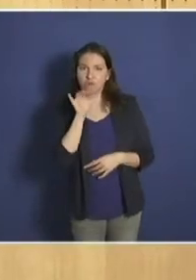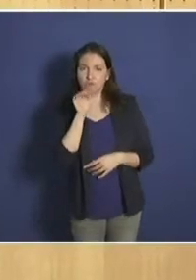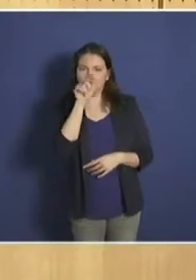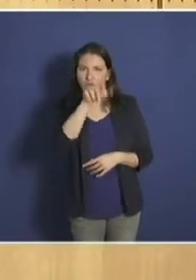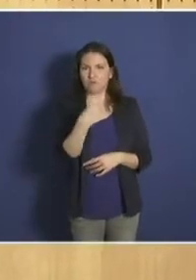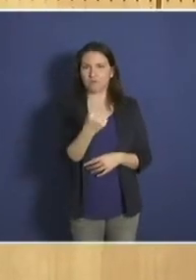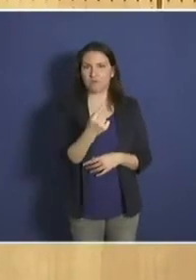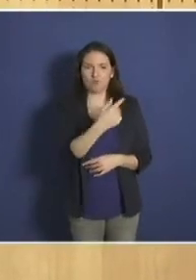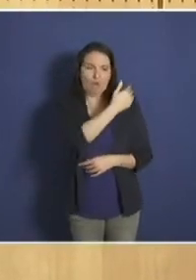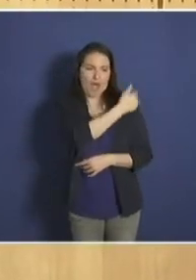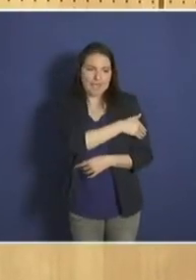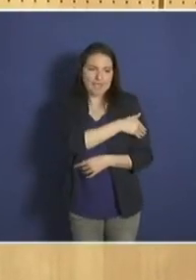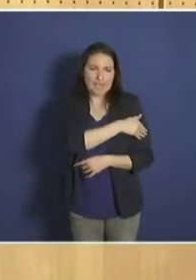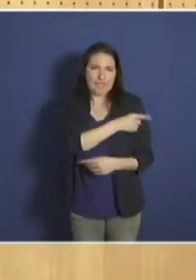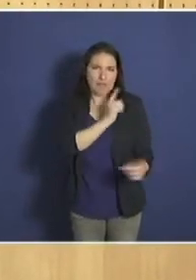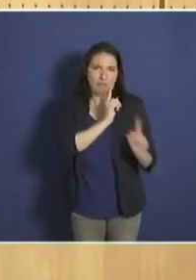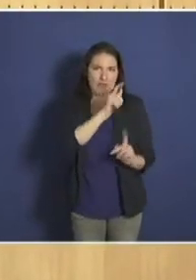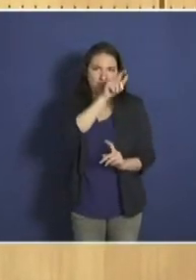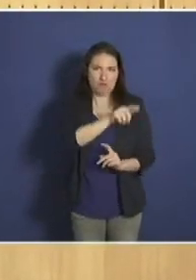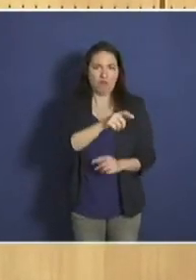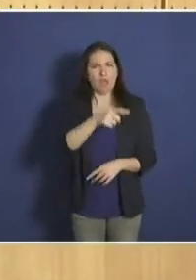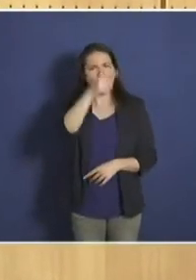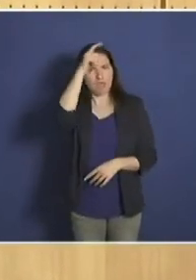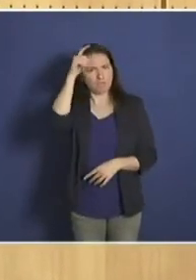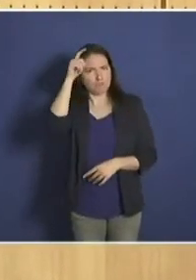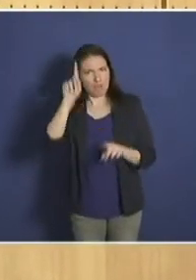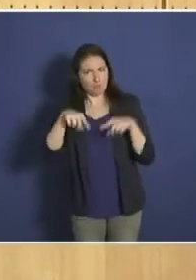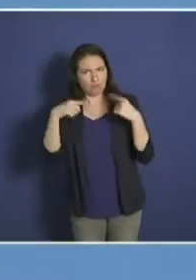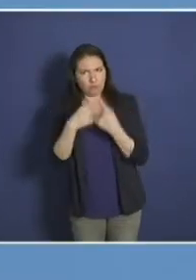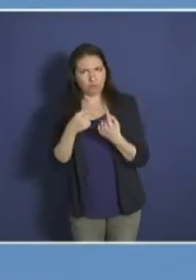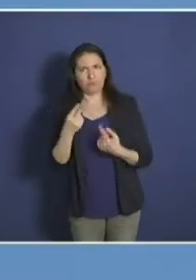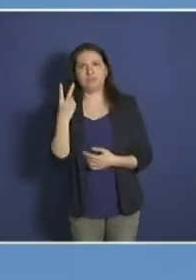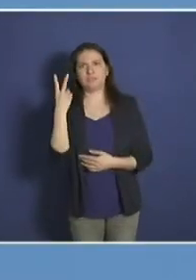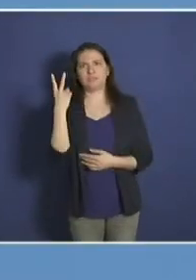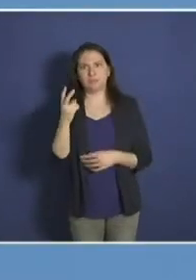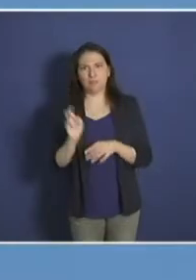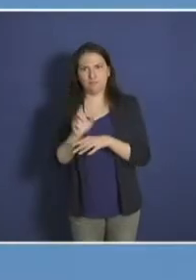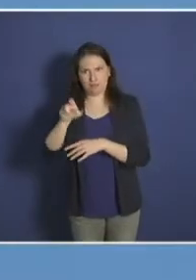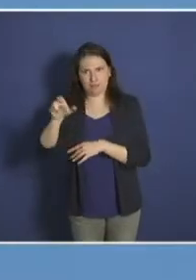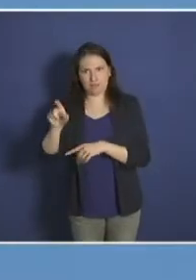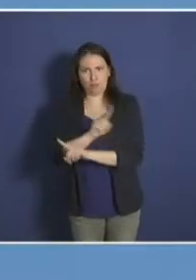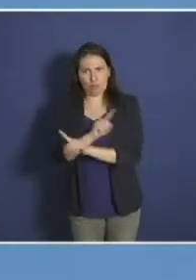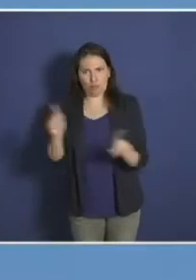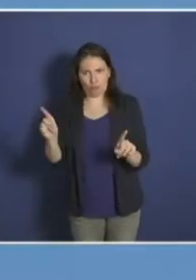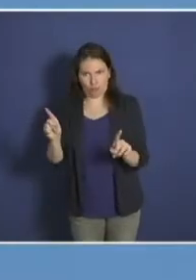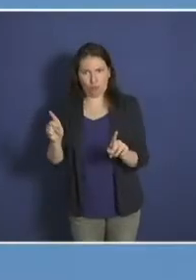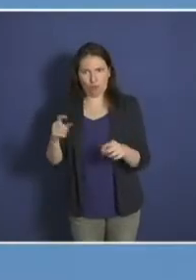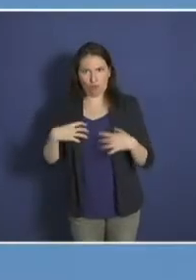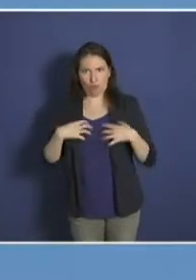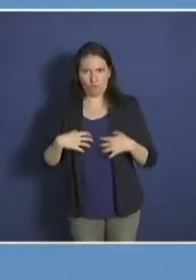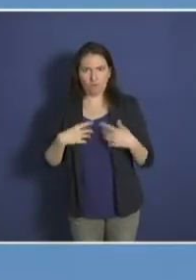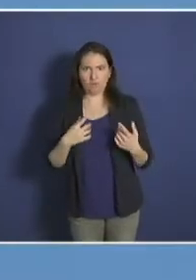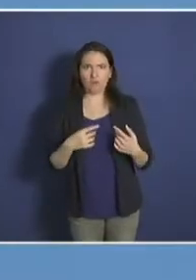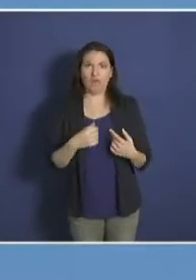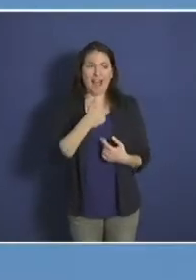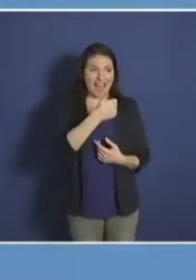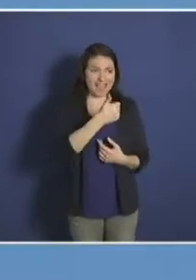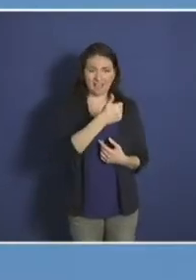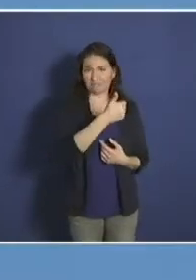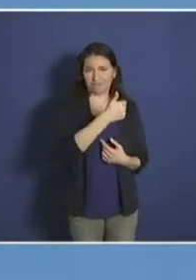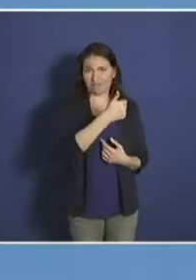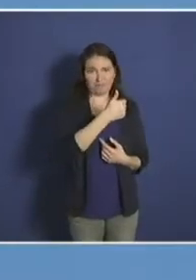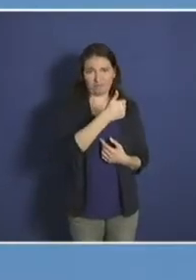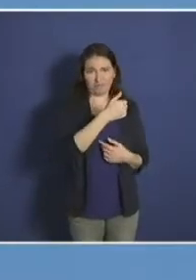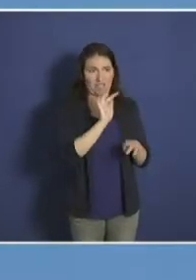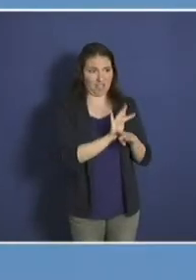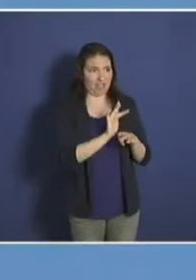der Expertenrunde waren zwei Vertreter von Null Covid. Es war kein einziger expliziter Kritiker dabei. Es